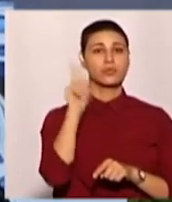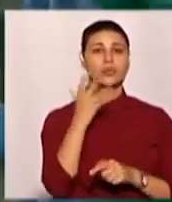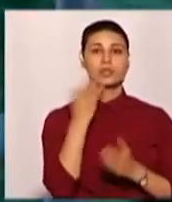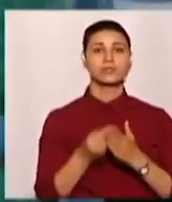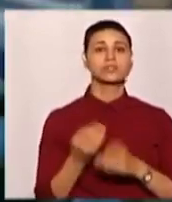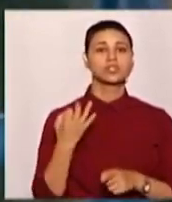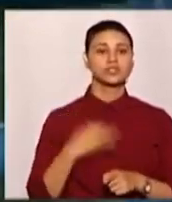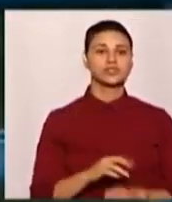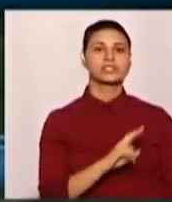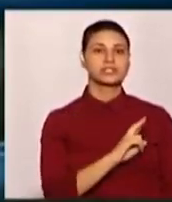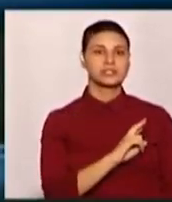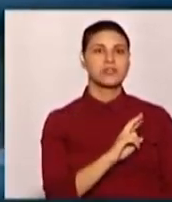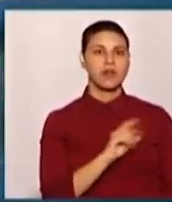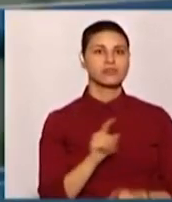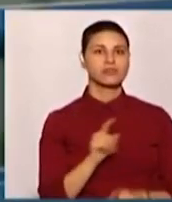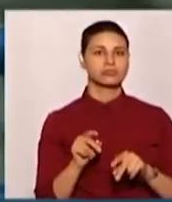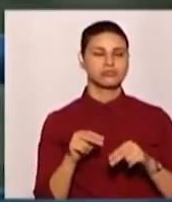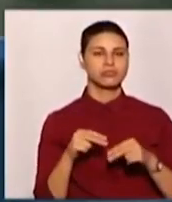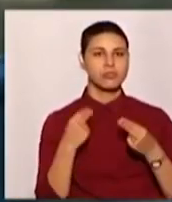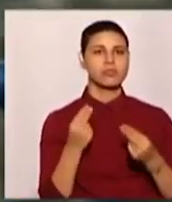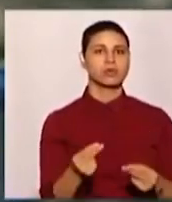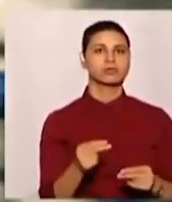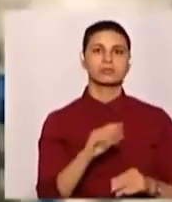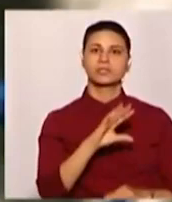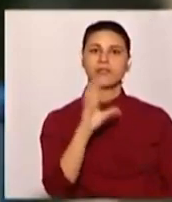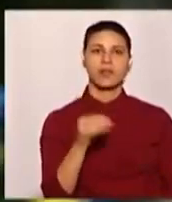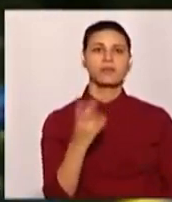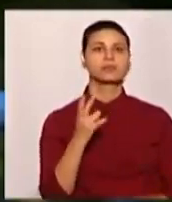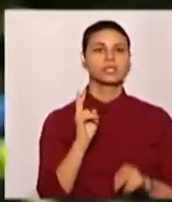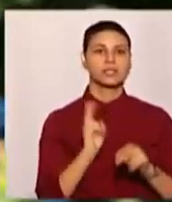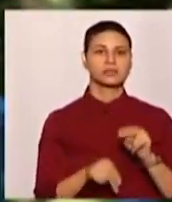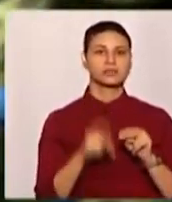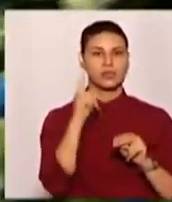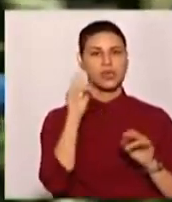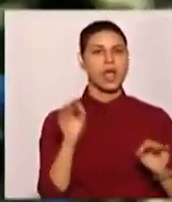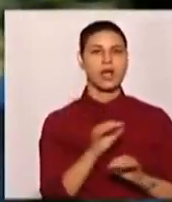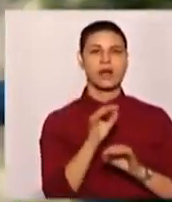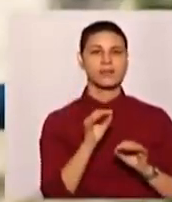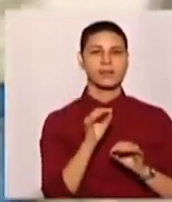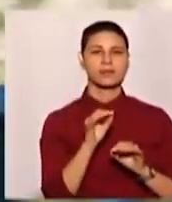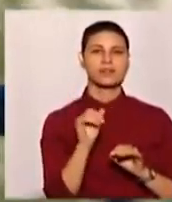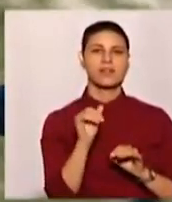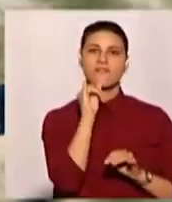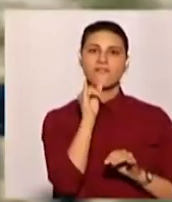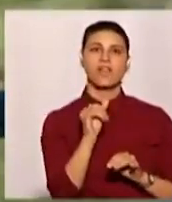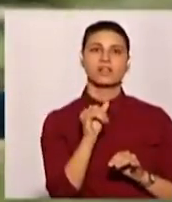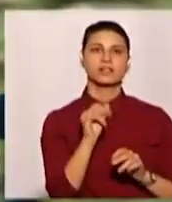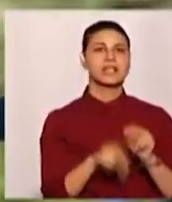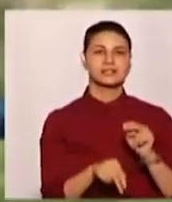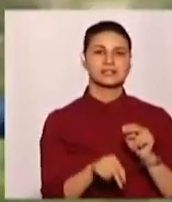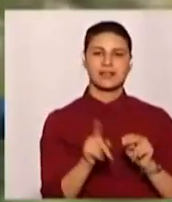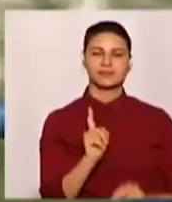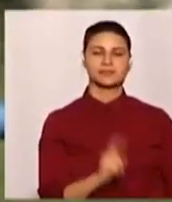შენი შვილის სიყვარული ალბათ მოგცემს სალას, რომ მას ყველაფერი დასწრიო და თვლი, რომ არაფერი არა ისეთი, რასაც ვერ დასწრებ.